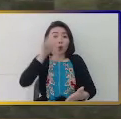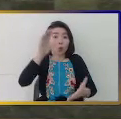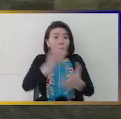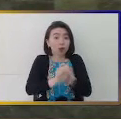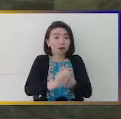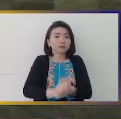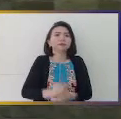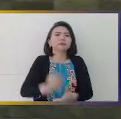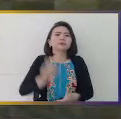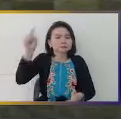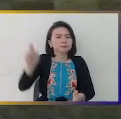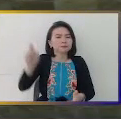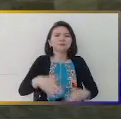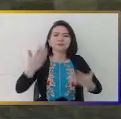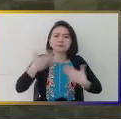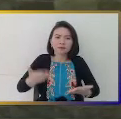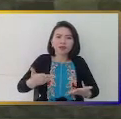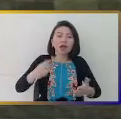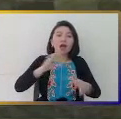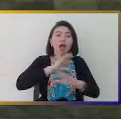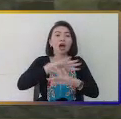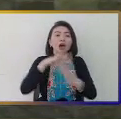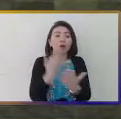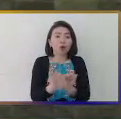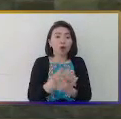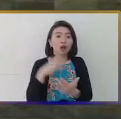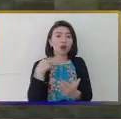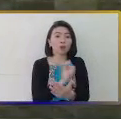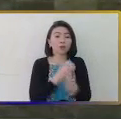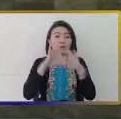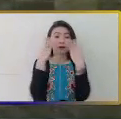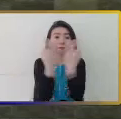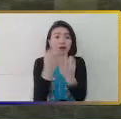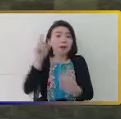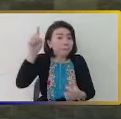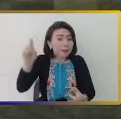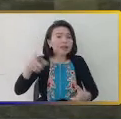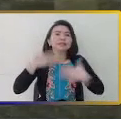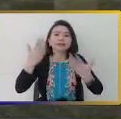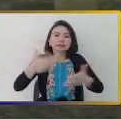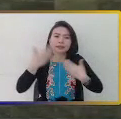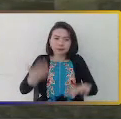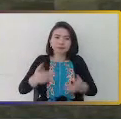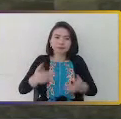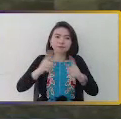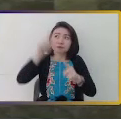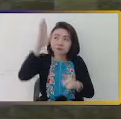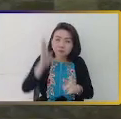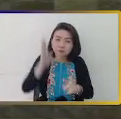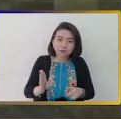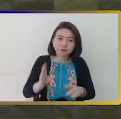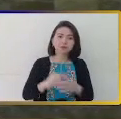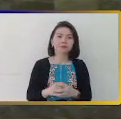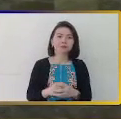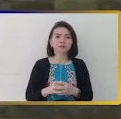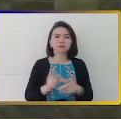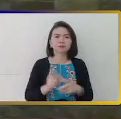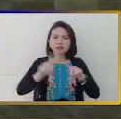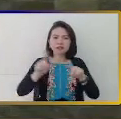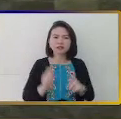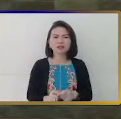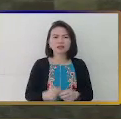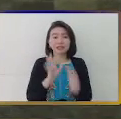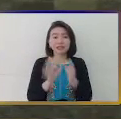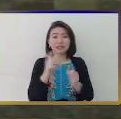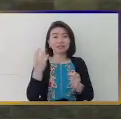sa Diyos. Ang buong pamilya natin ay masaya yan sa Diyos. Dapat masaya po sila sa Diyos. Pero kung